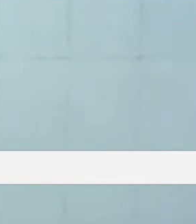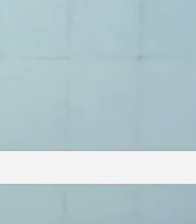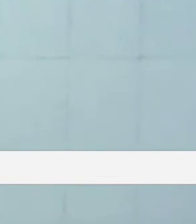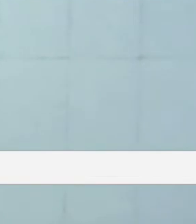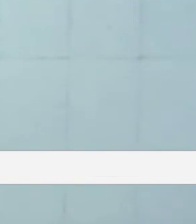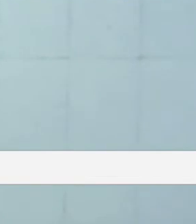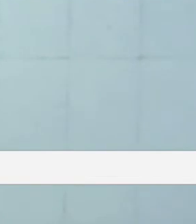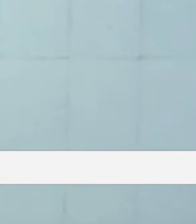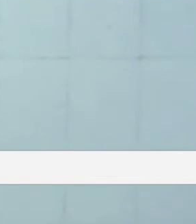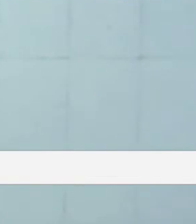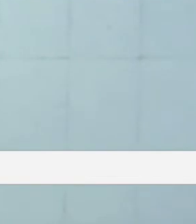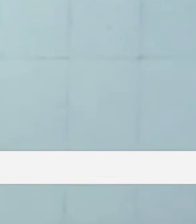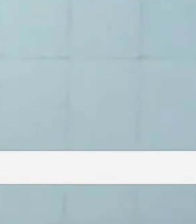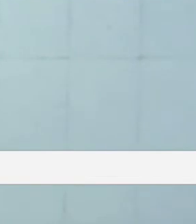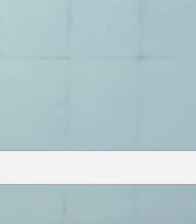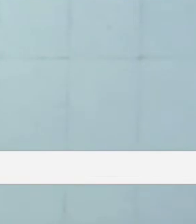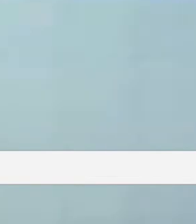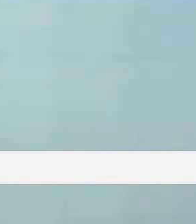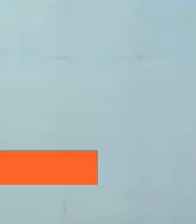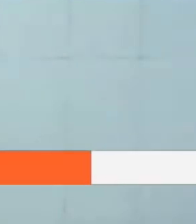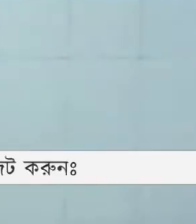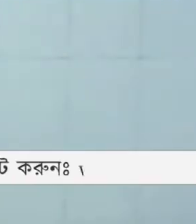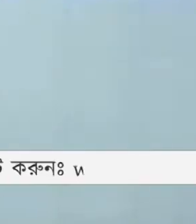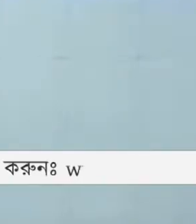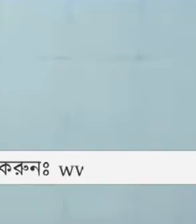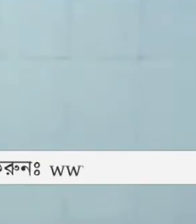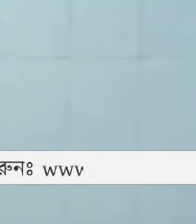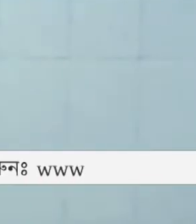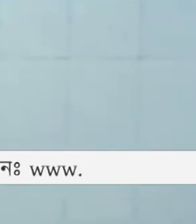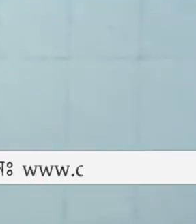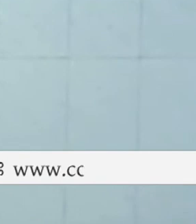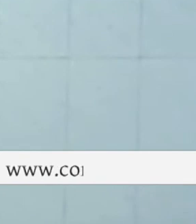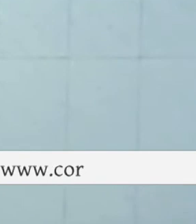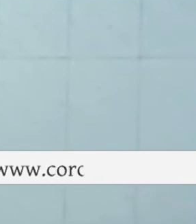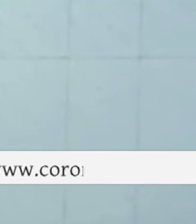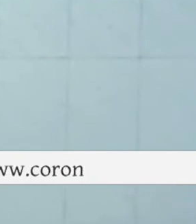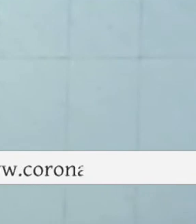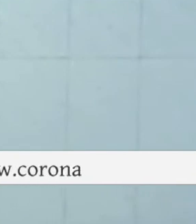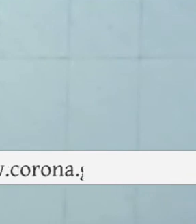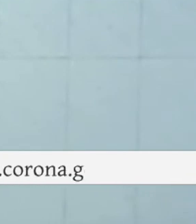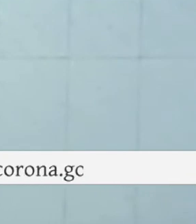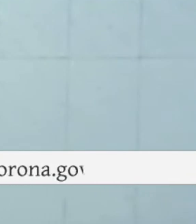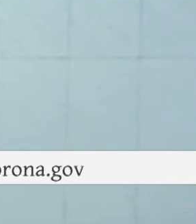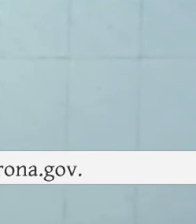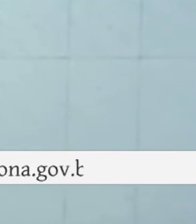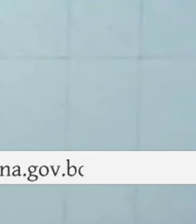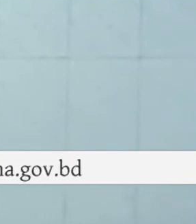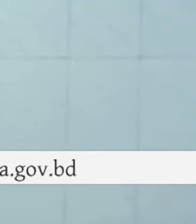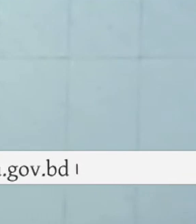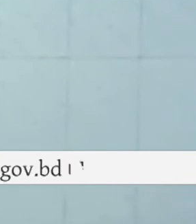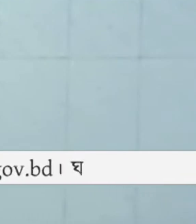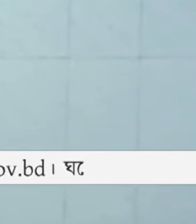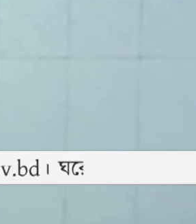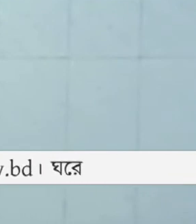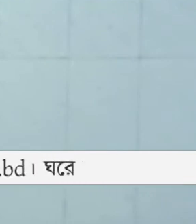লক্ষণ উপসর্গগুলো মৃদু থাকে। মাত্র 3-5% মানুষের ক্ষেত্রে অনেক বেশি সিরিয়াস যেটা